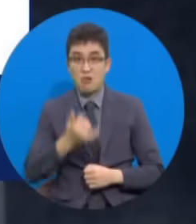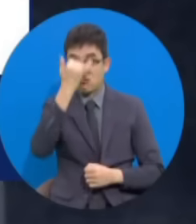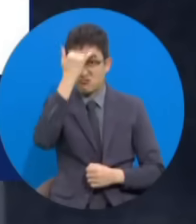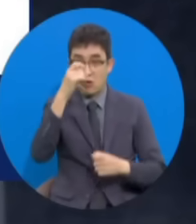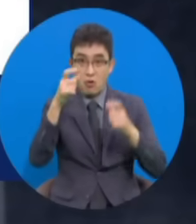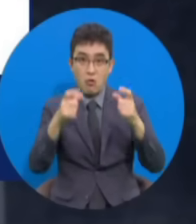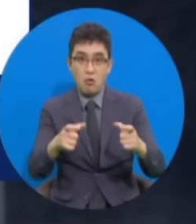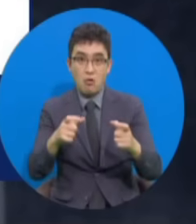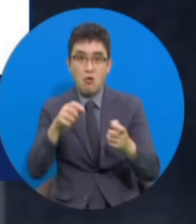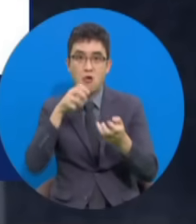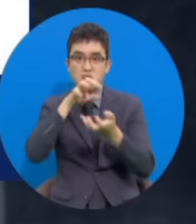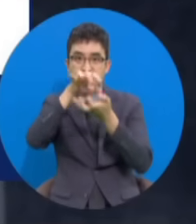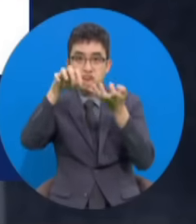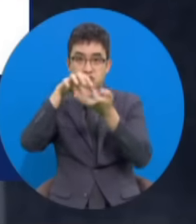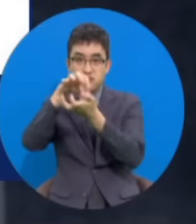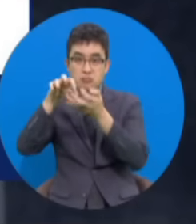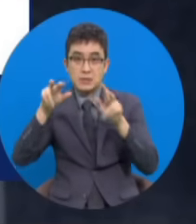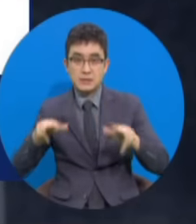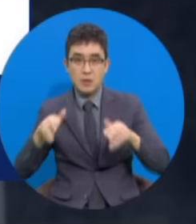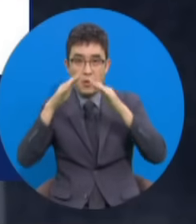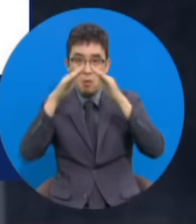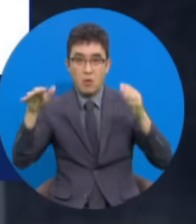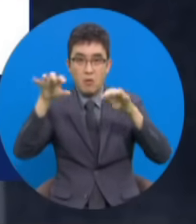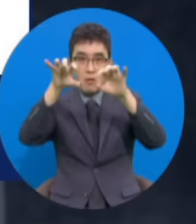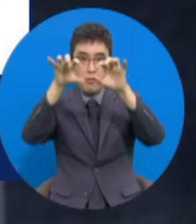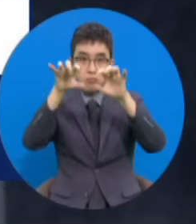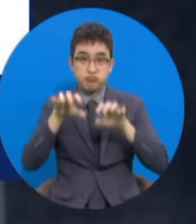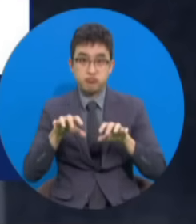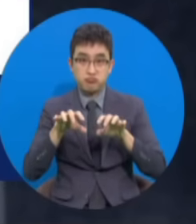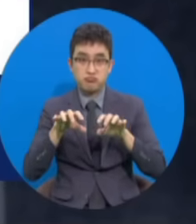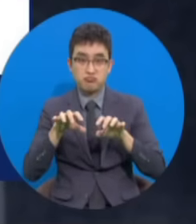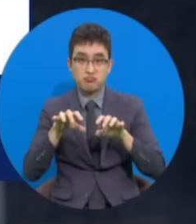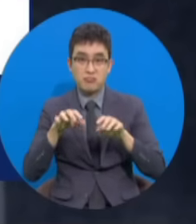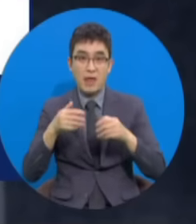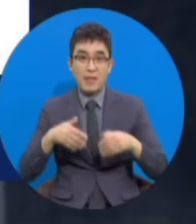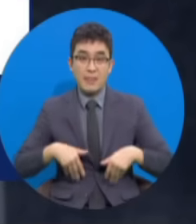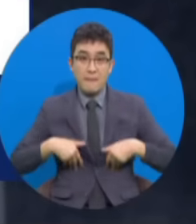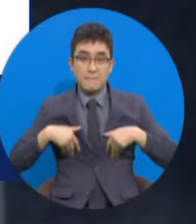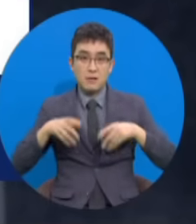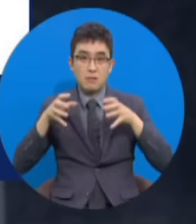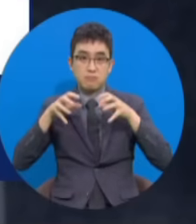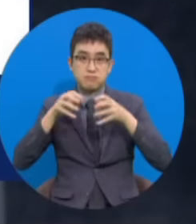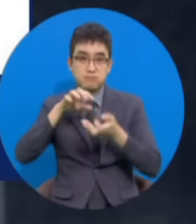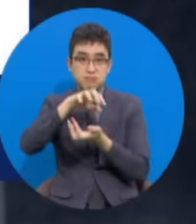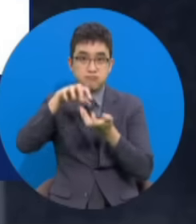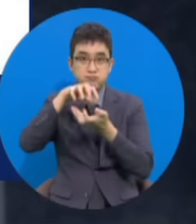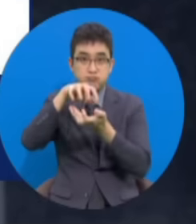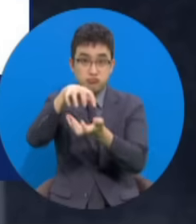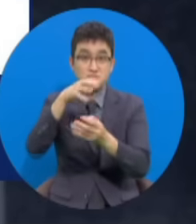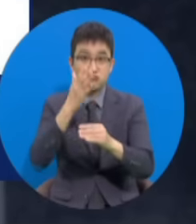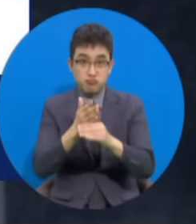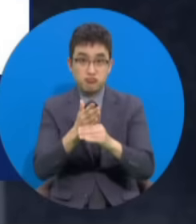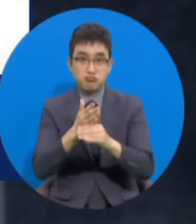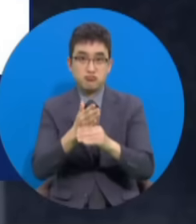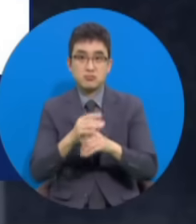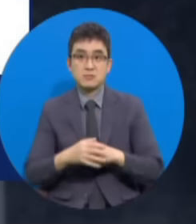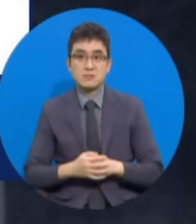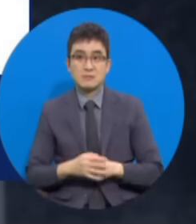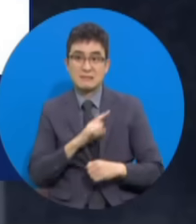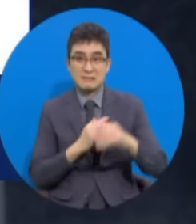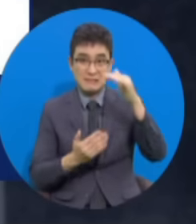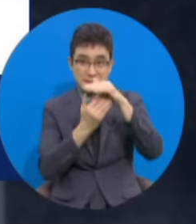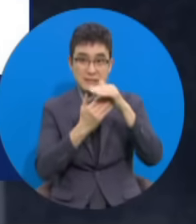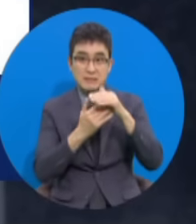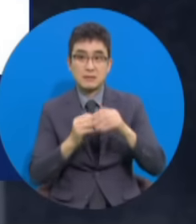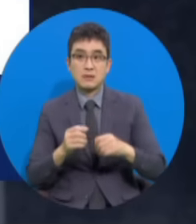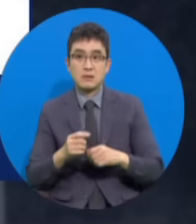강한 비구름대는 지금 호남 지역으로 좀 물러나가는 상태입니다. 그래서 지금은 호남 지역을 중심으로 시간당 30에서 많은 곳은 80mm의 비가